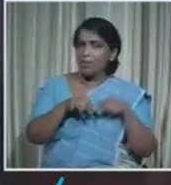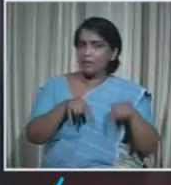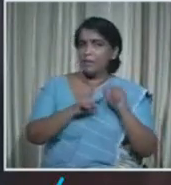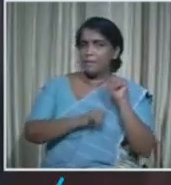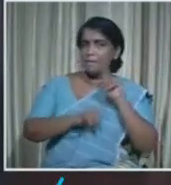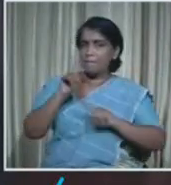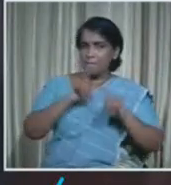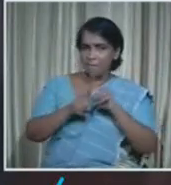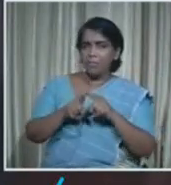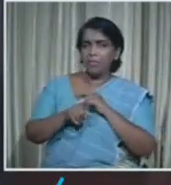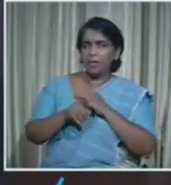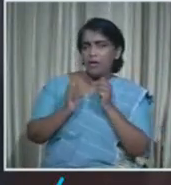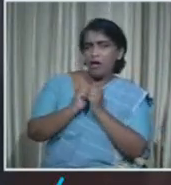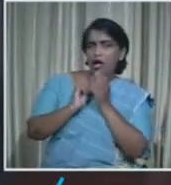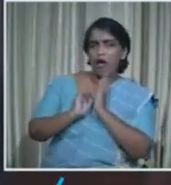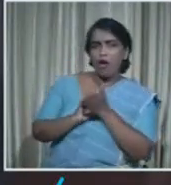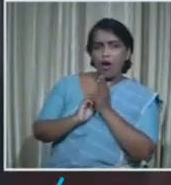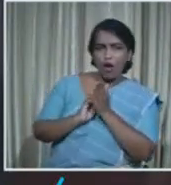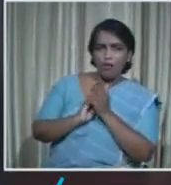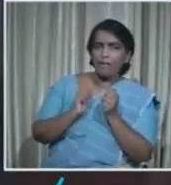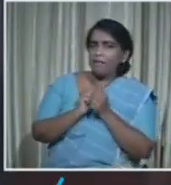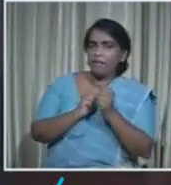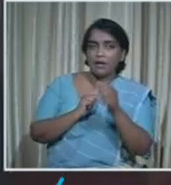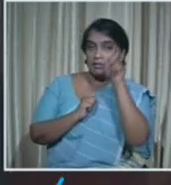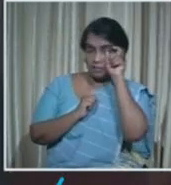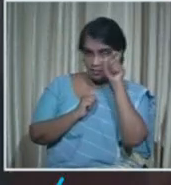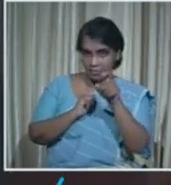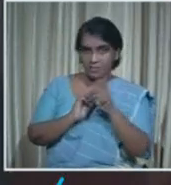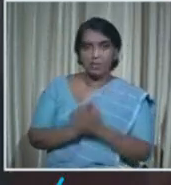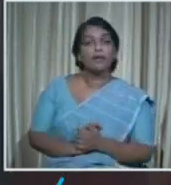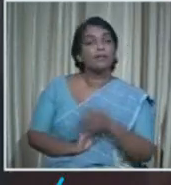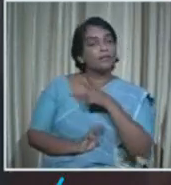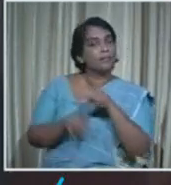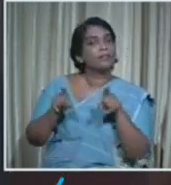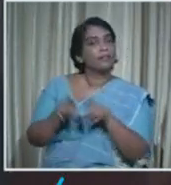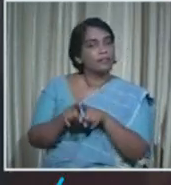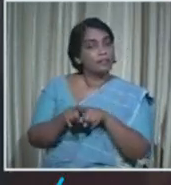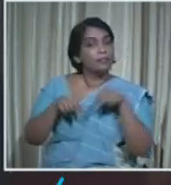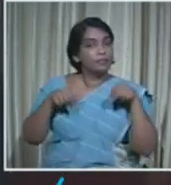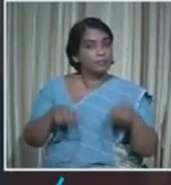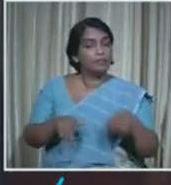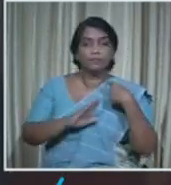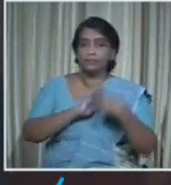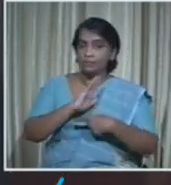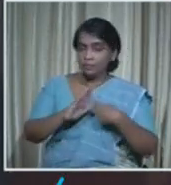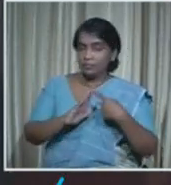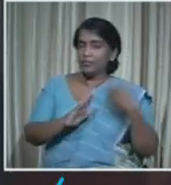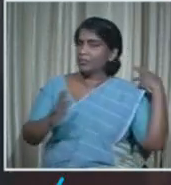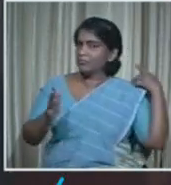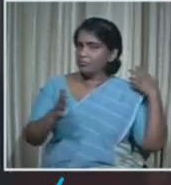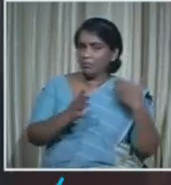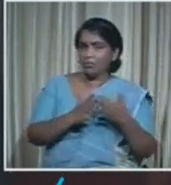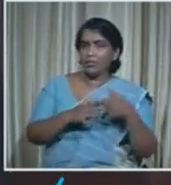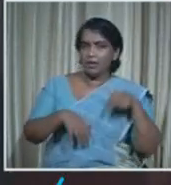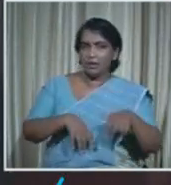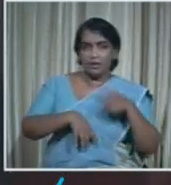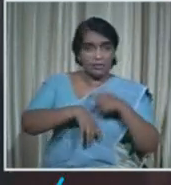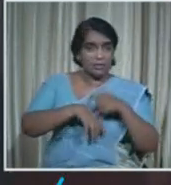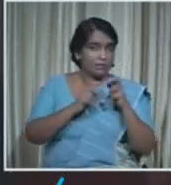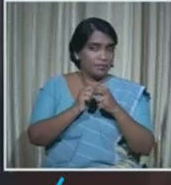තුල ඇසිරන ආකාරය සහ කටයුතු කරන ආකාරය පිළිබඳව ඒ නිසා අද මේ රටේ ඉතිහාසය තුල අපිට උදා වෙලා තියෙන තත්ත්වය